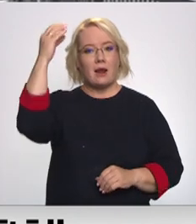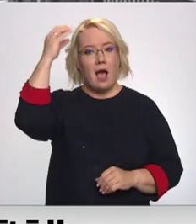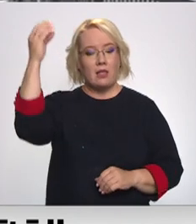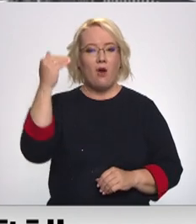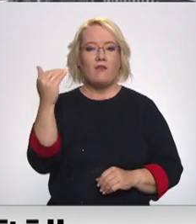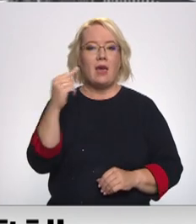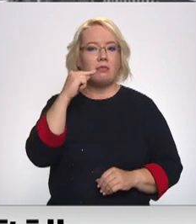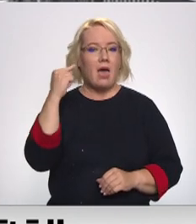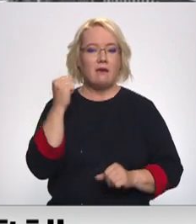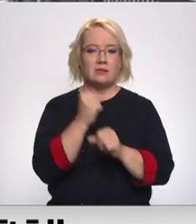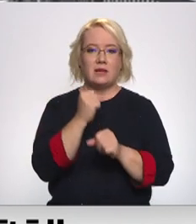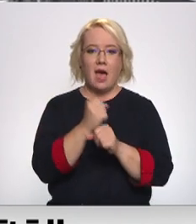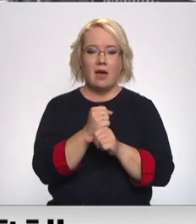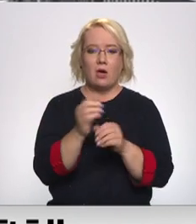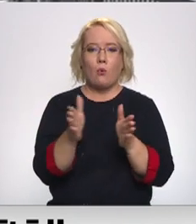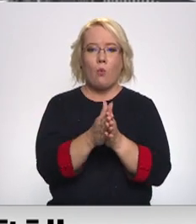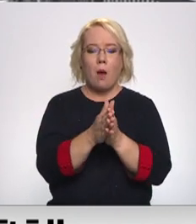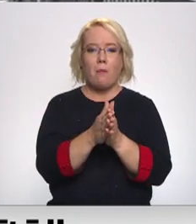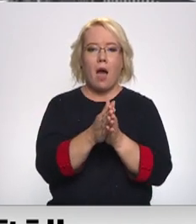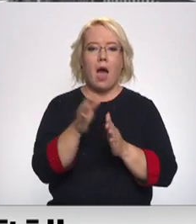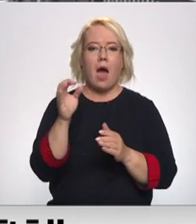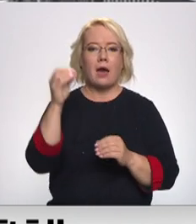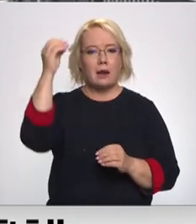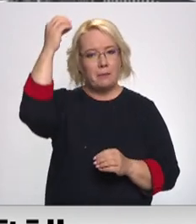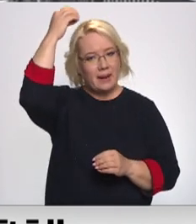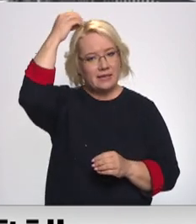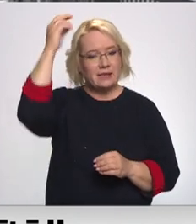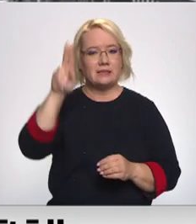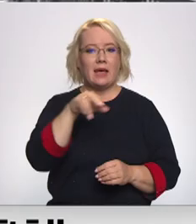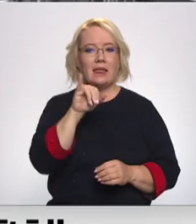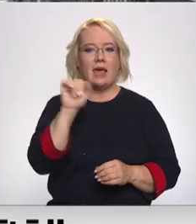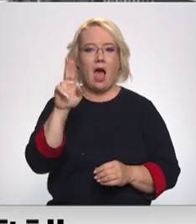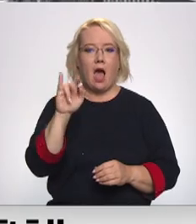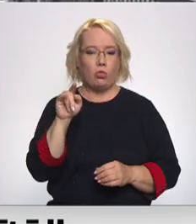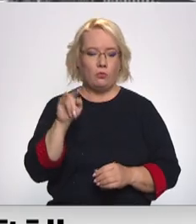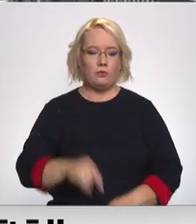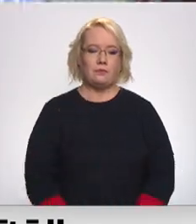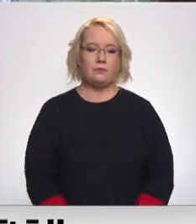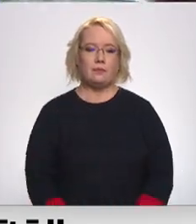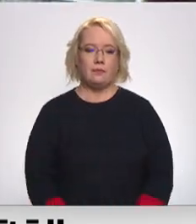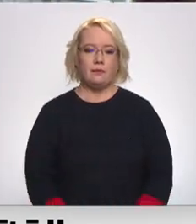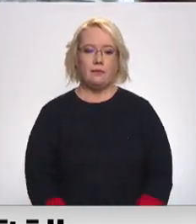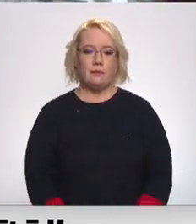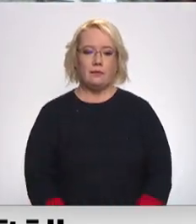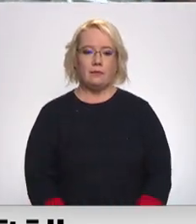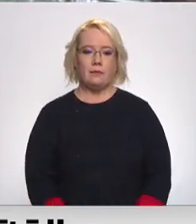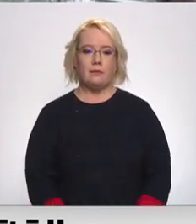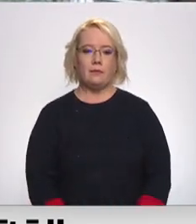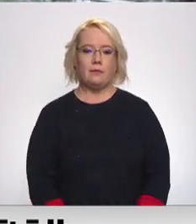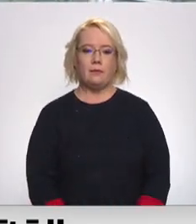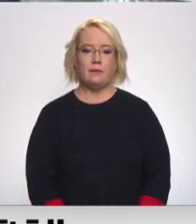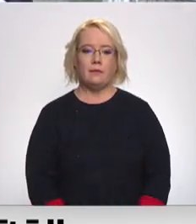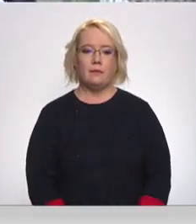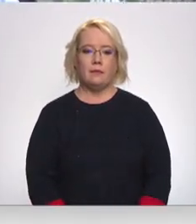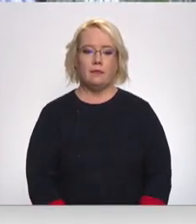ir cieši strādājis kopā ar princesi Diānu, un mēs varētu paskatīties. She was formally crowned on